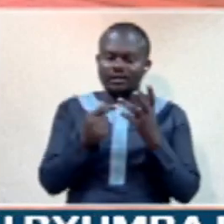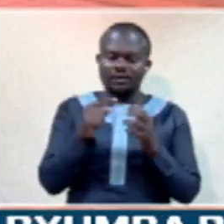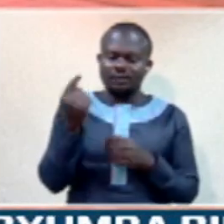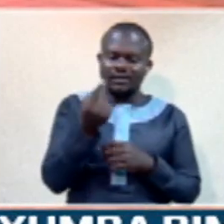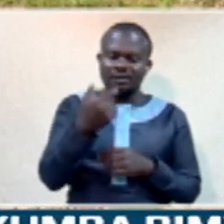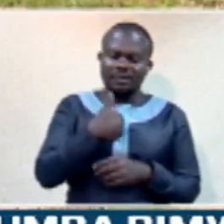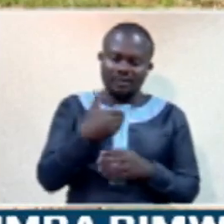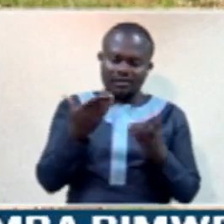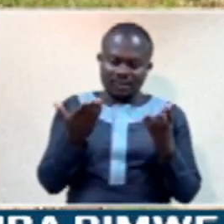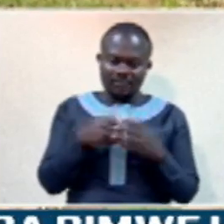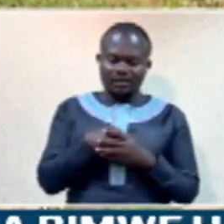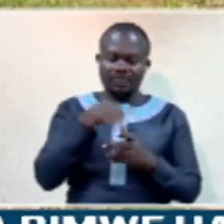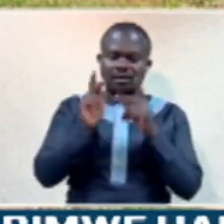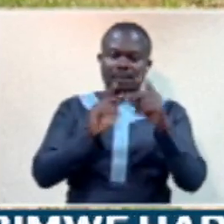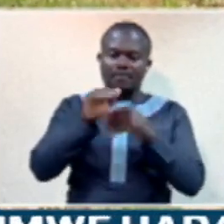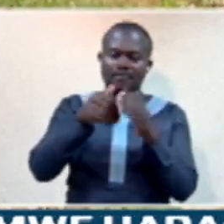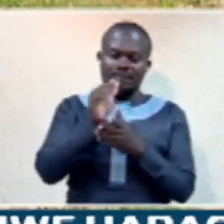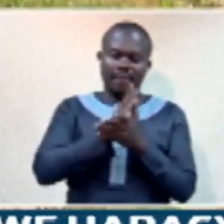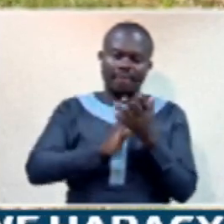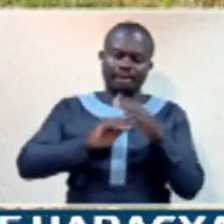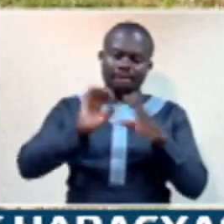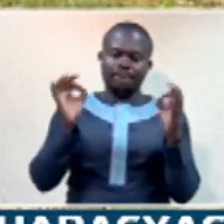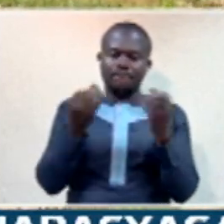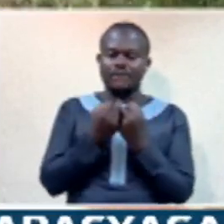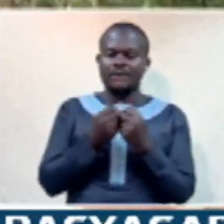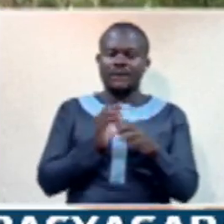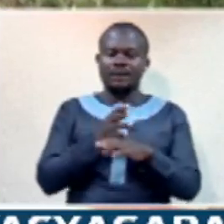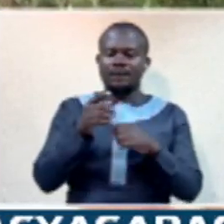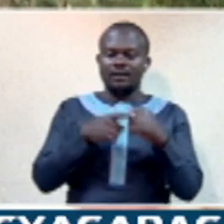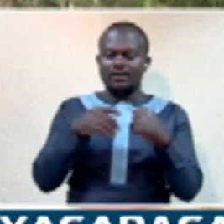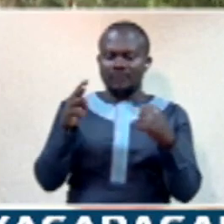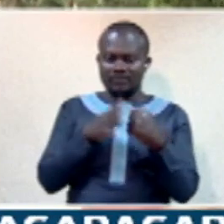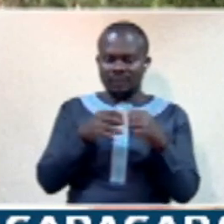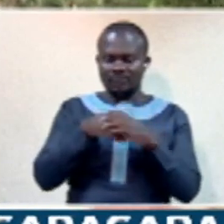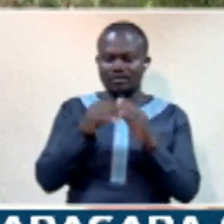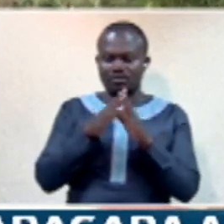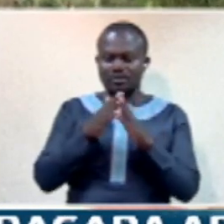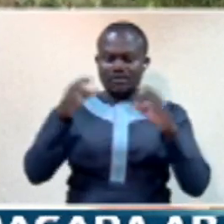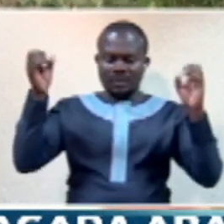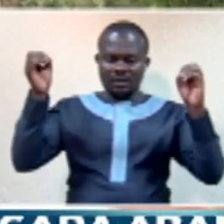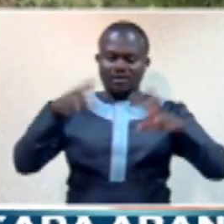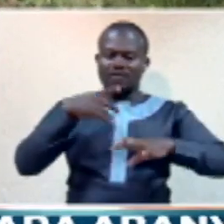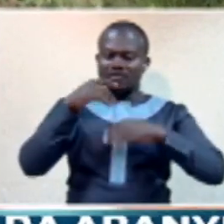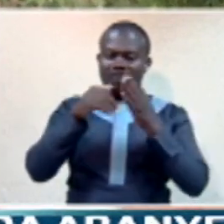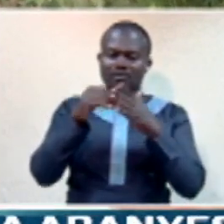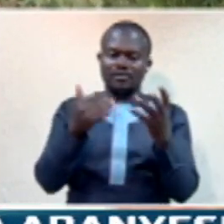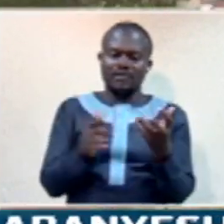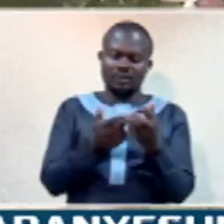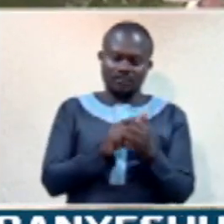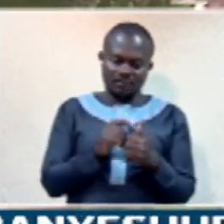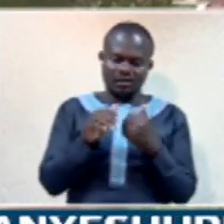mfite aba baturage ni bamwe mu bagize imiryango 169 umujyi wa Kigali uvuga ko maze kubarura